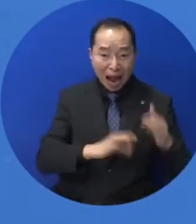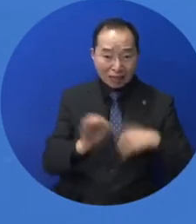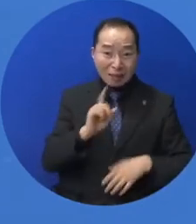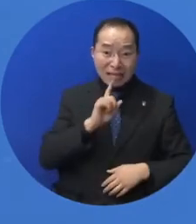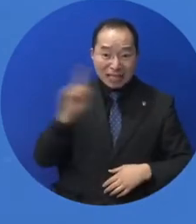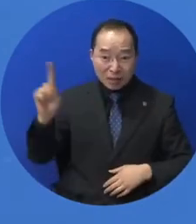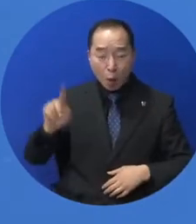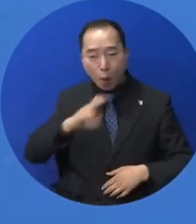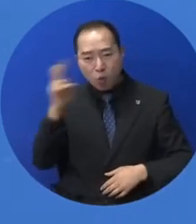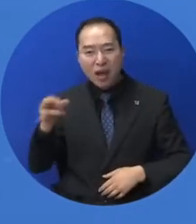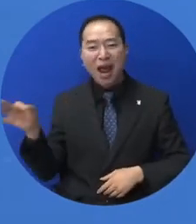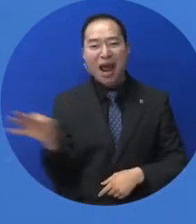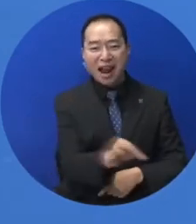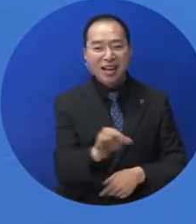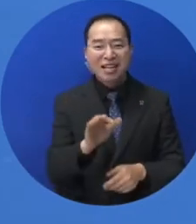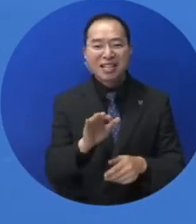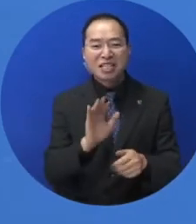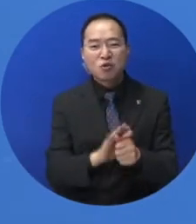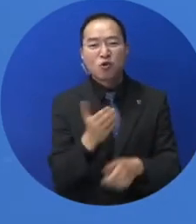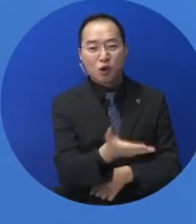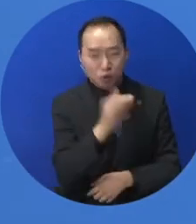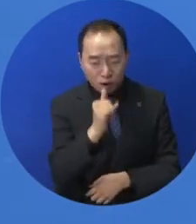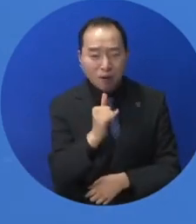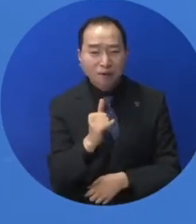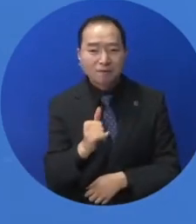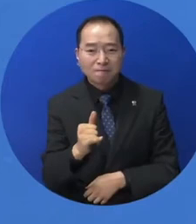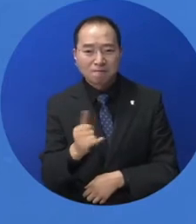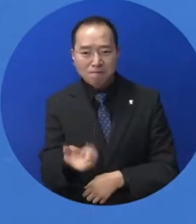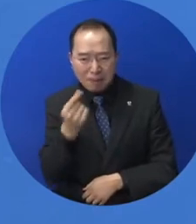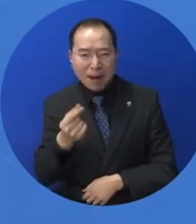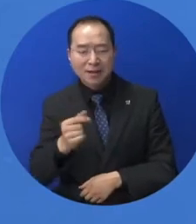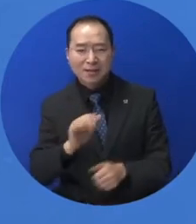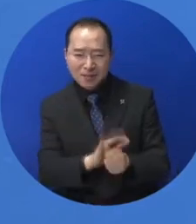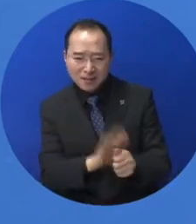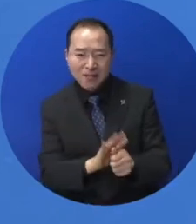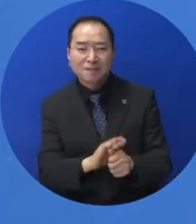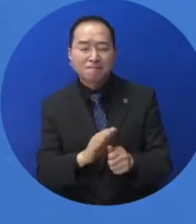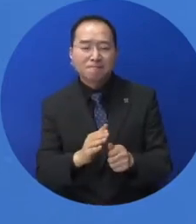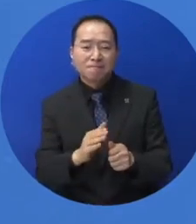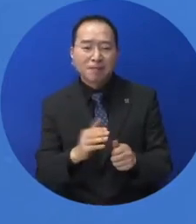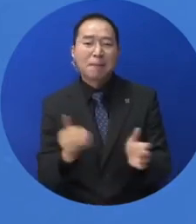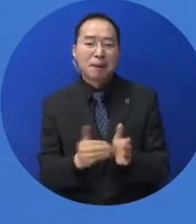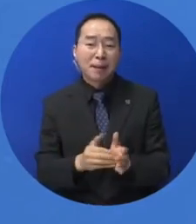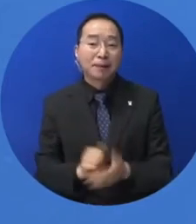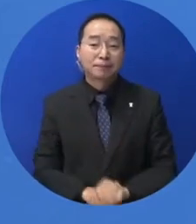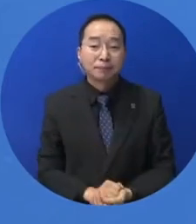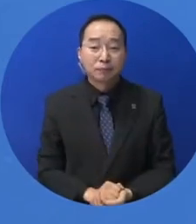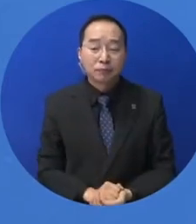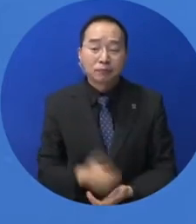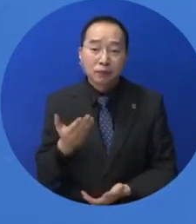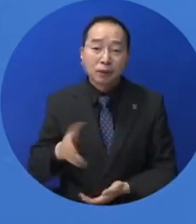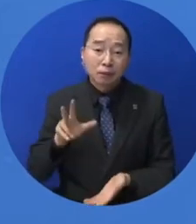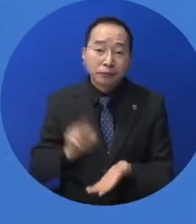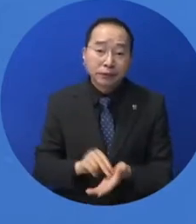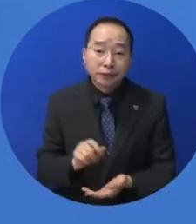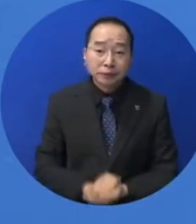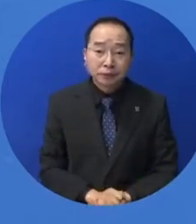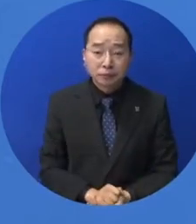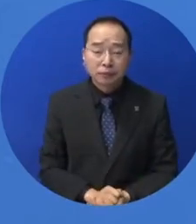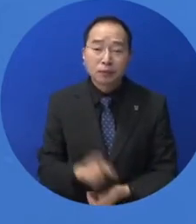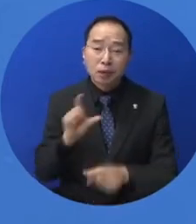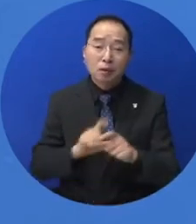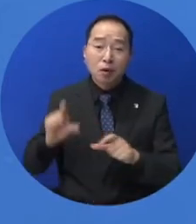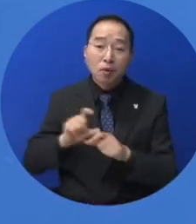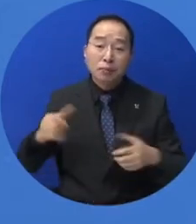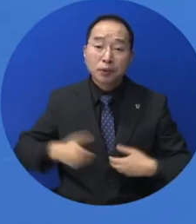그렇게 세계에서 가장 빠른 행정체계를 시스템을 잡았습니다. 그런데 여기에 제가 더